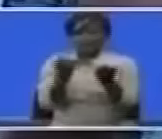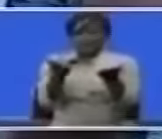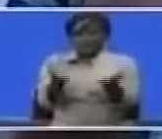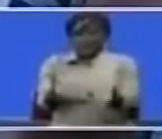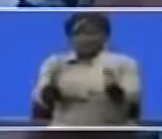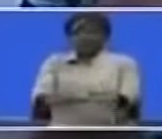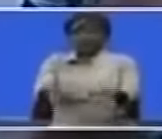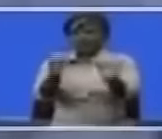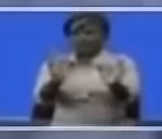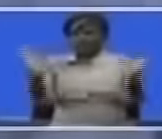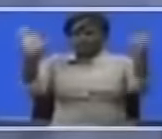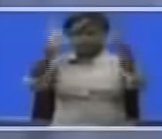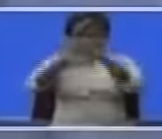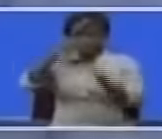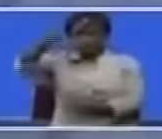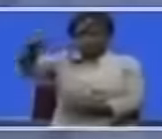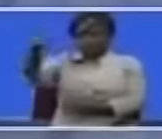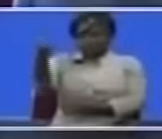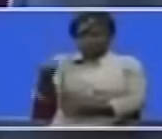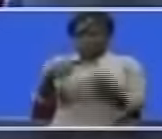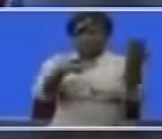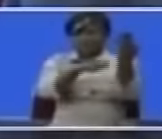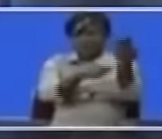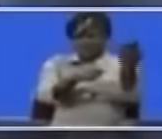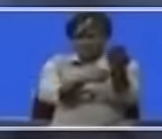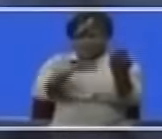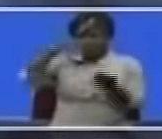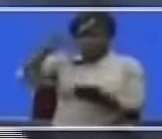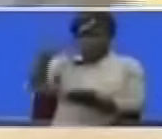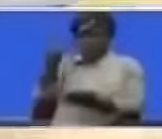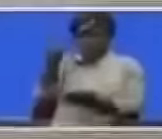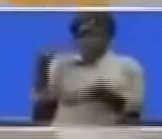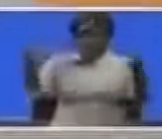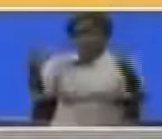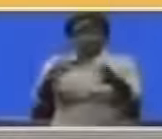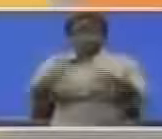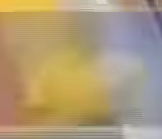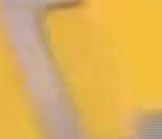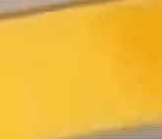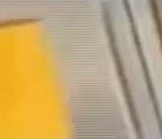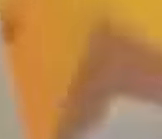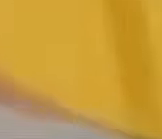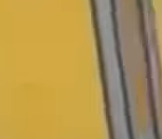ni rasmi, muungano wa Jubilee sasa kuitwa chama cha Jubilee.